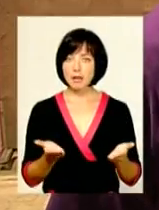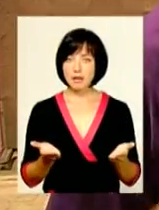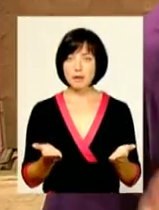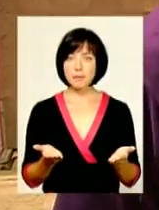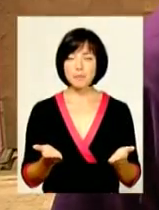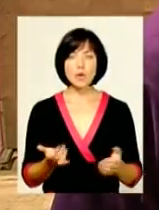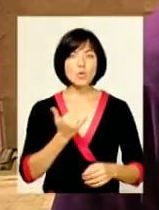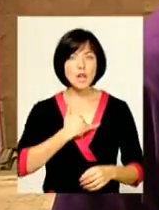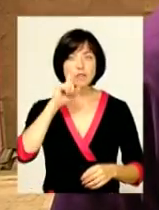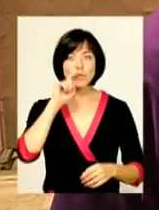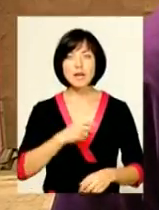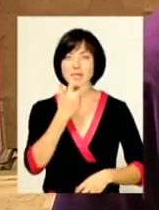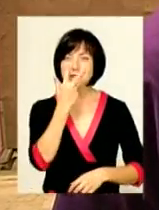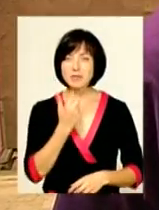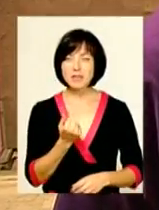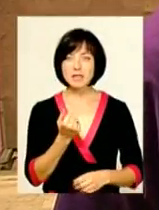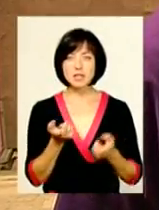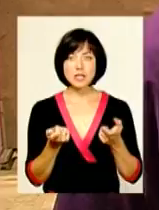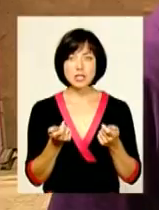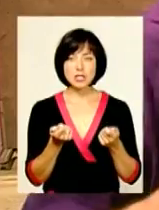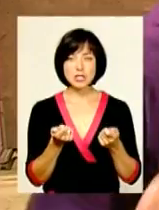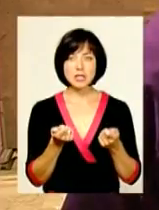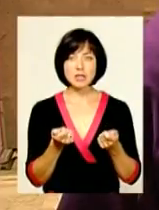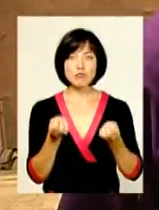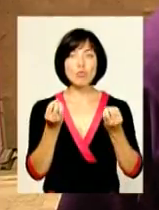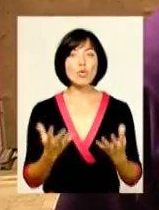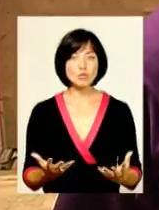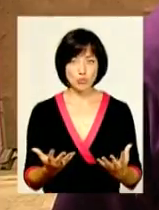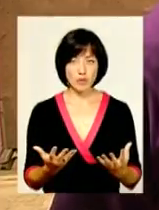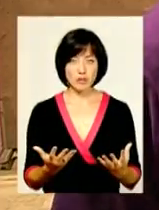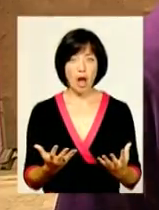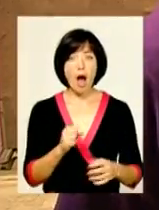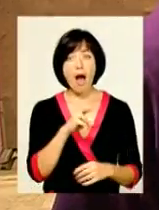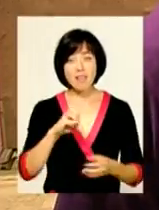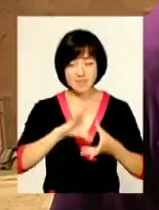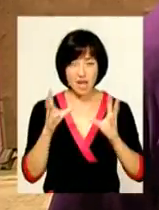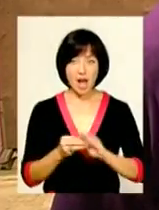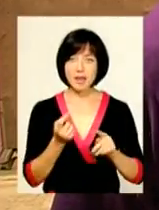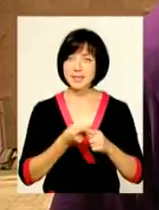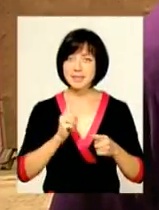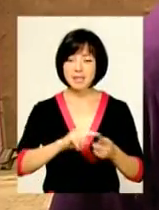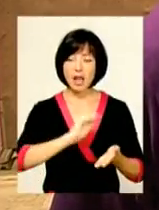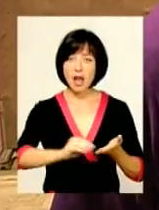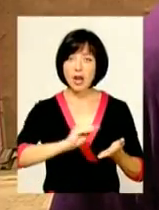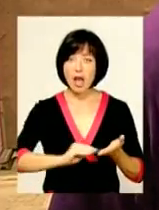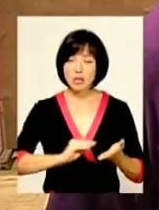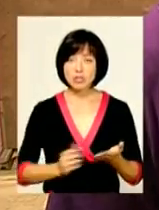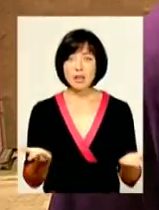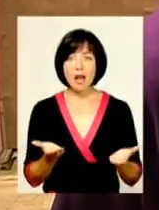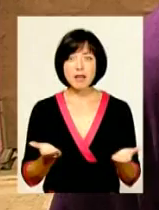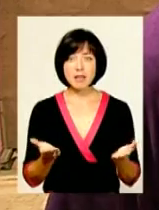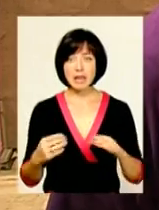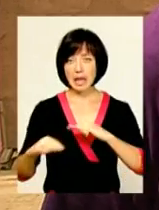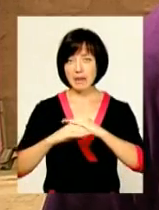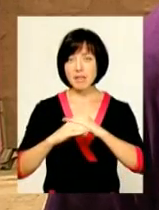нас в Україні звикли трішечки їх спрощувати, а взагалі це речі, які десь